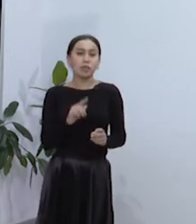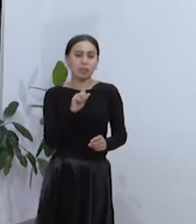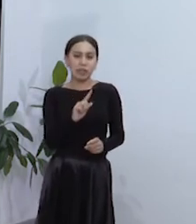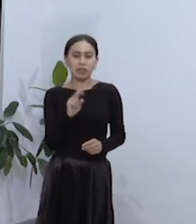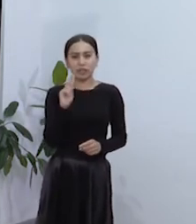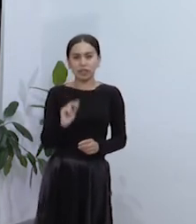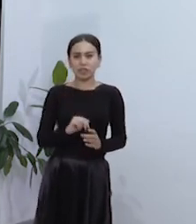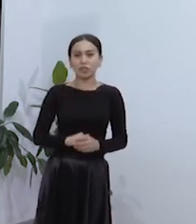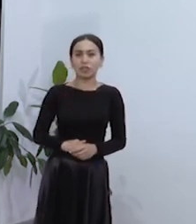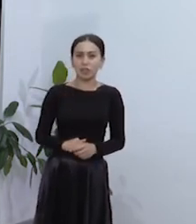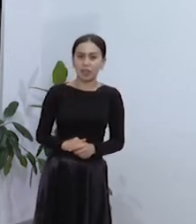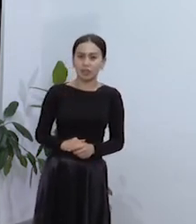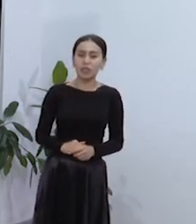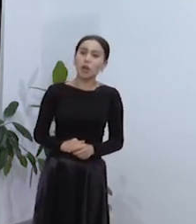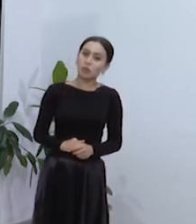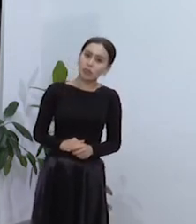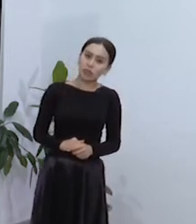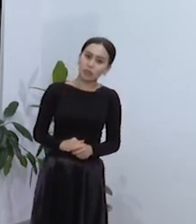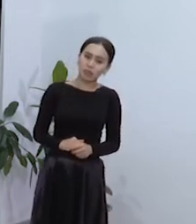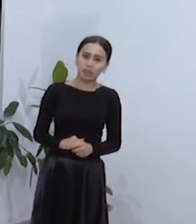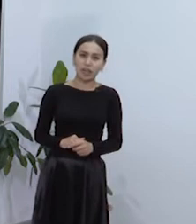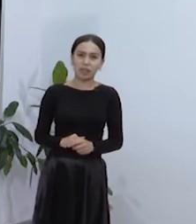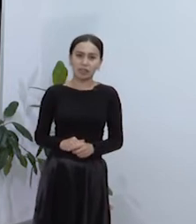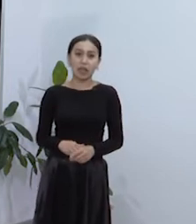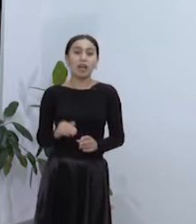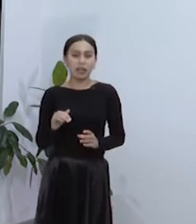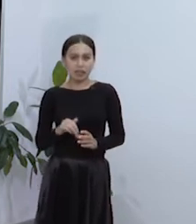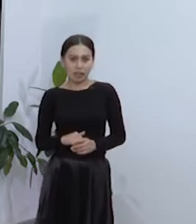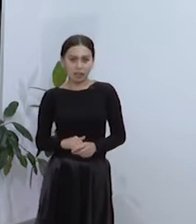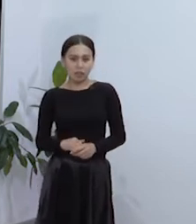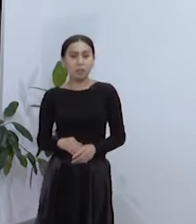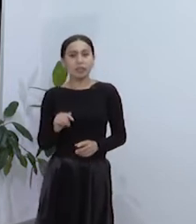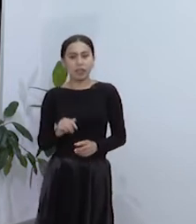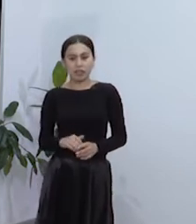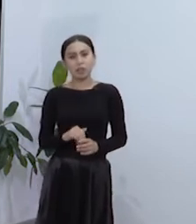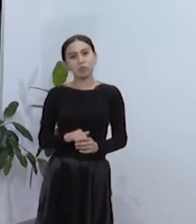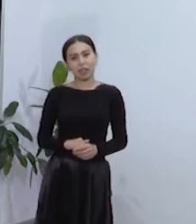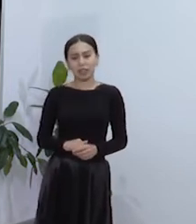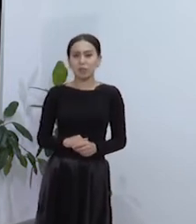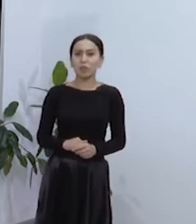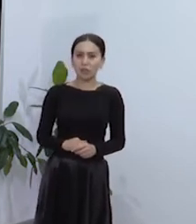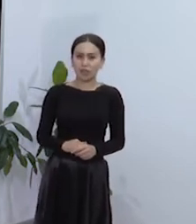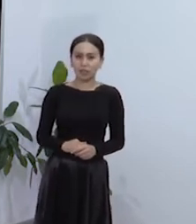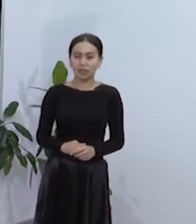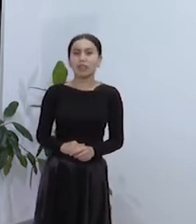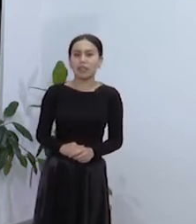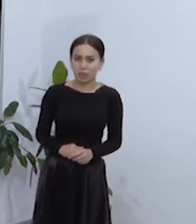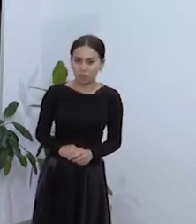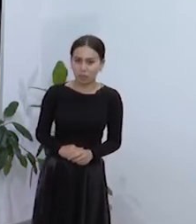raqsini birinchi va ikkinchi qismlarini musiqa bilan birgalikda qaytarib, yaxshilab mustahkamlab